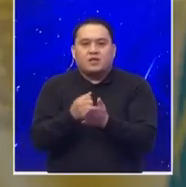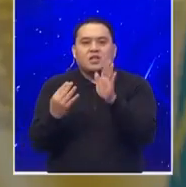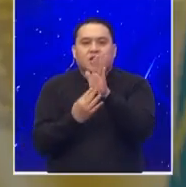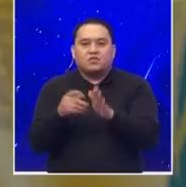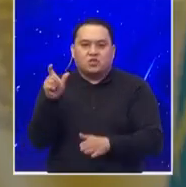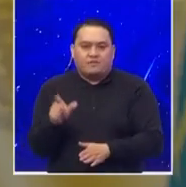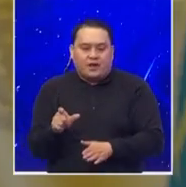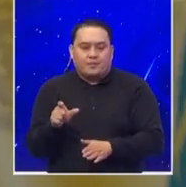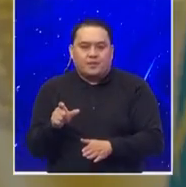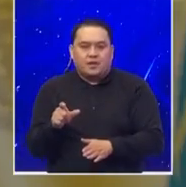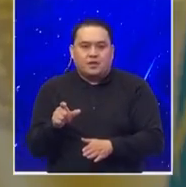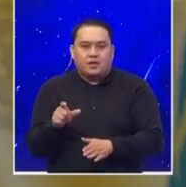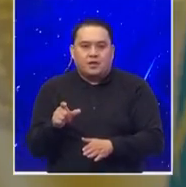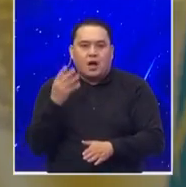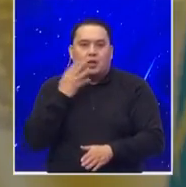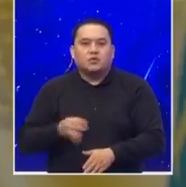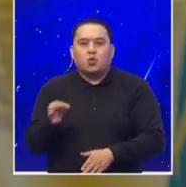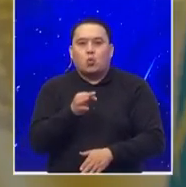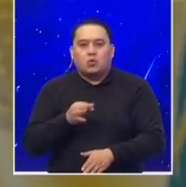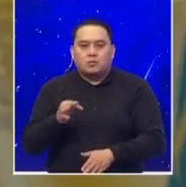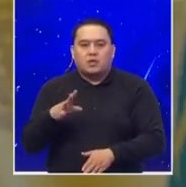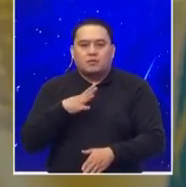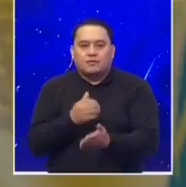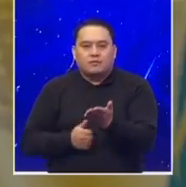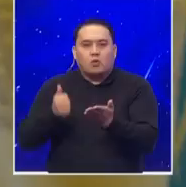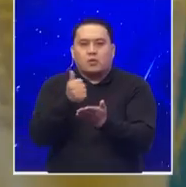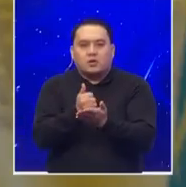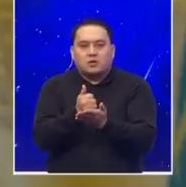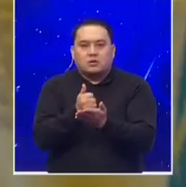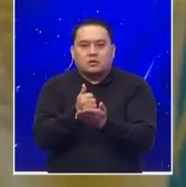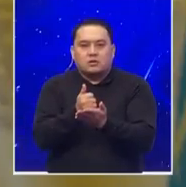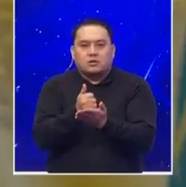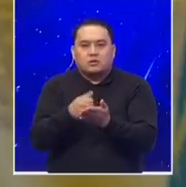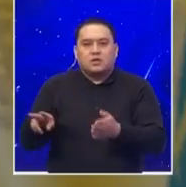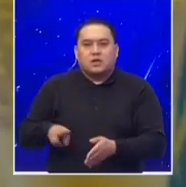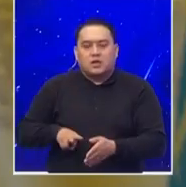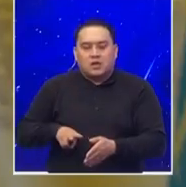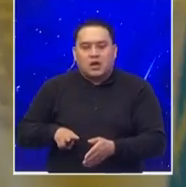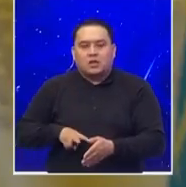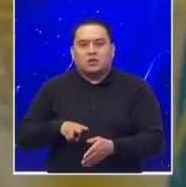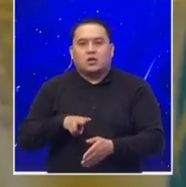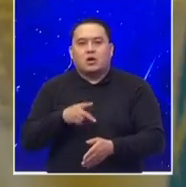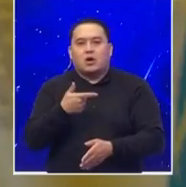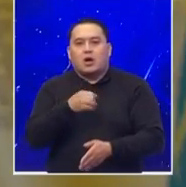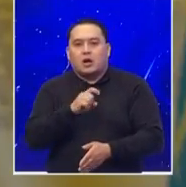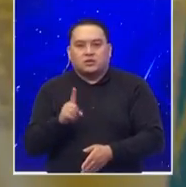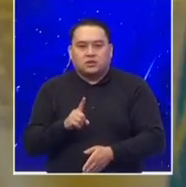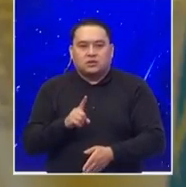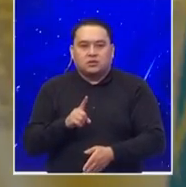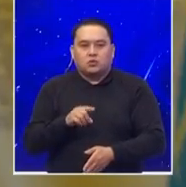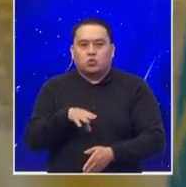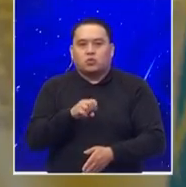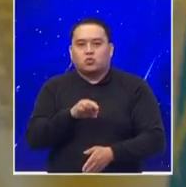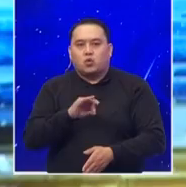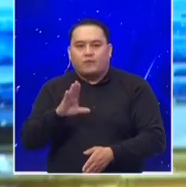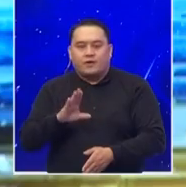кандидатов. И от Алматинской области был выдвинут кандидат, директор ТОО ЖТСУ «Облгаз» Владимир